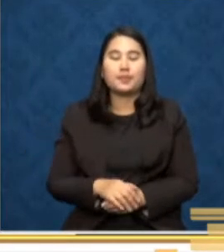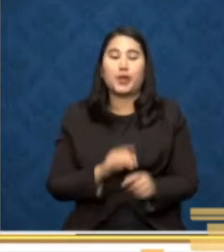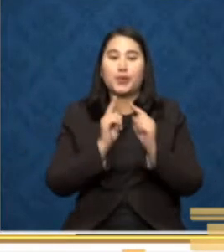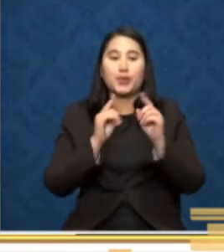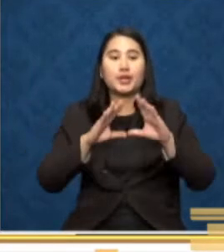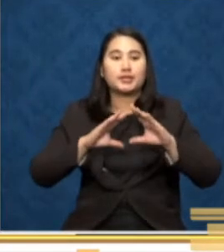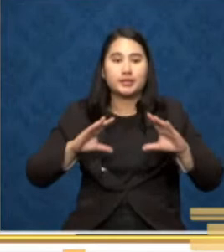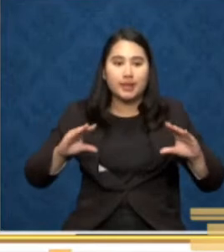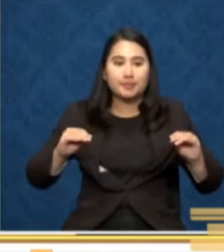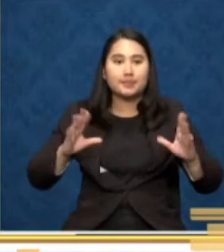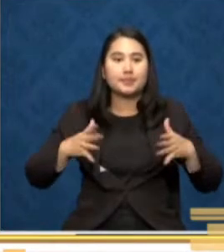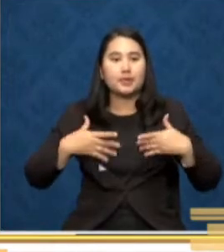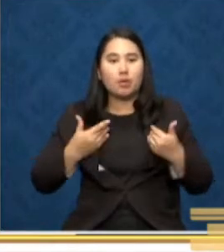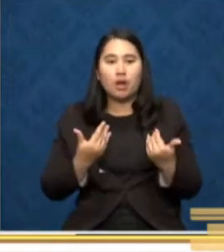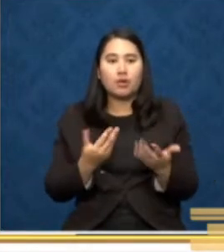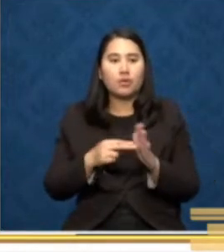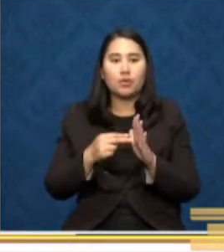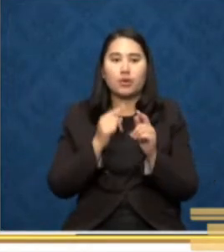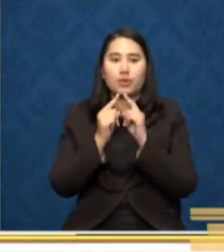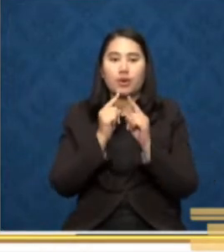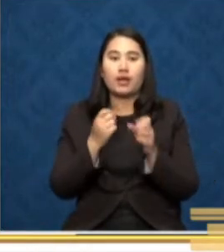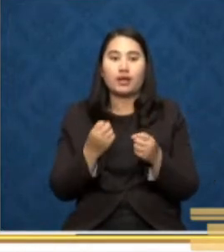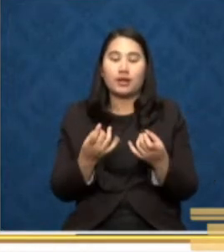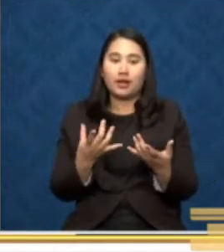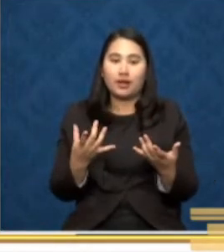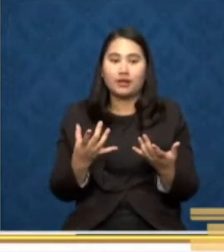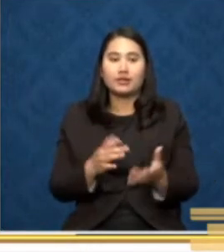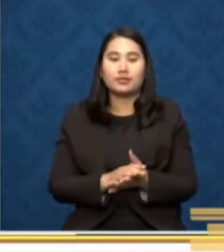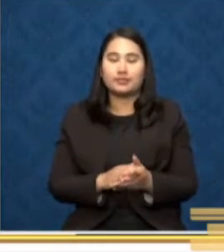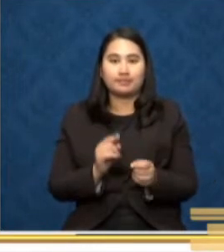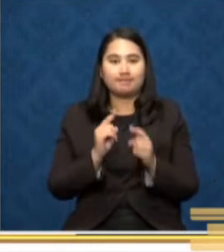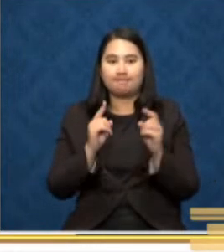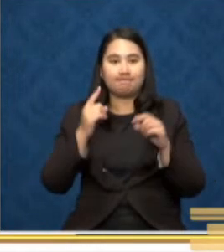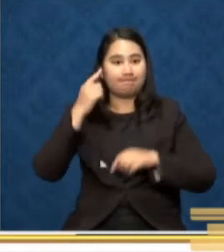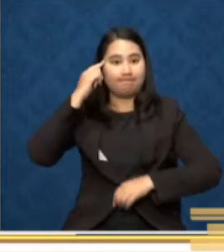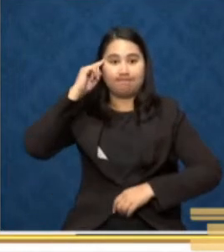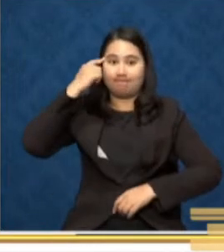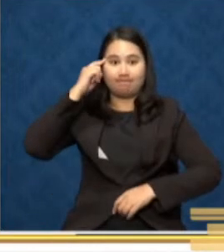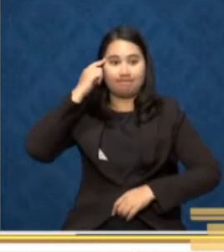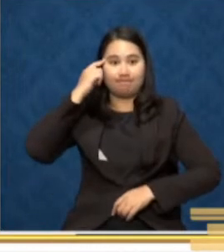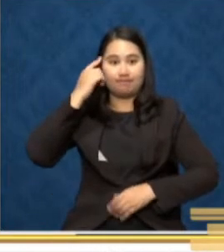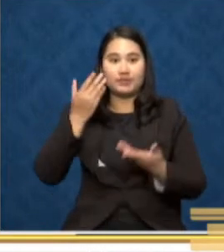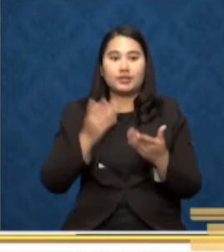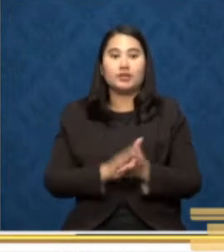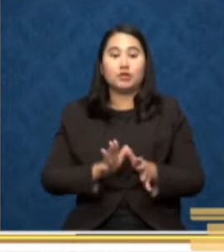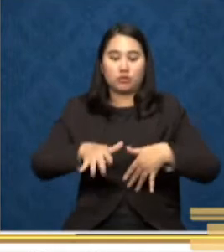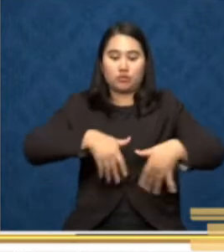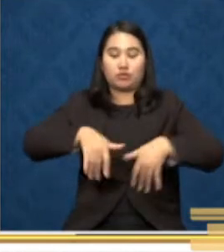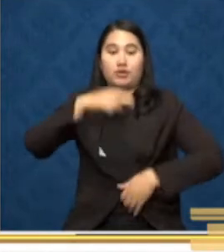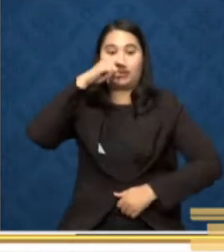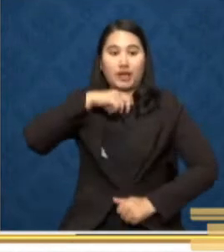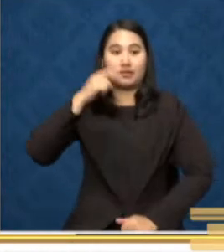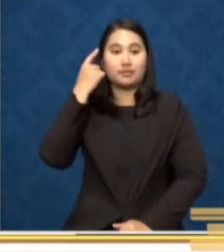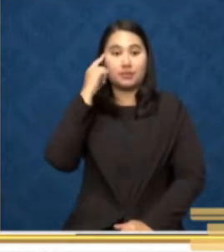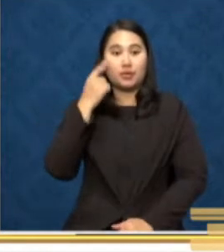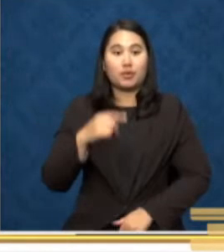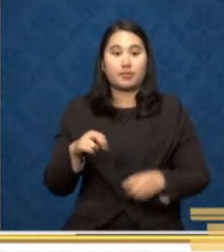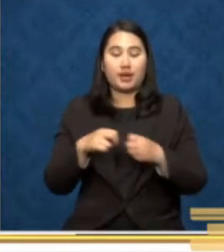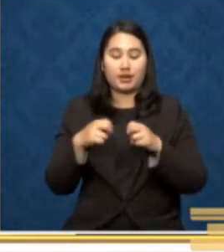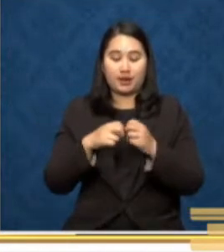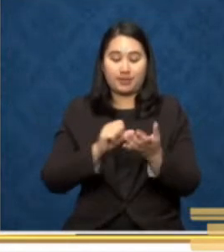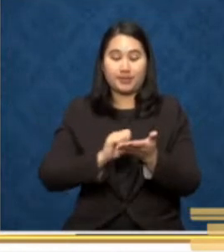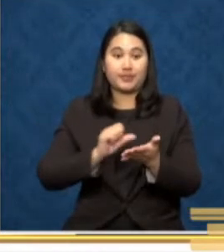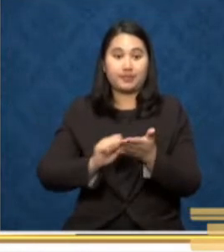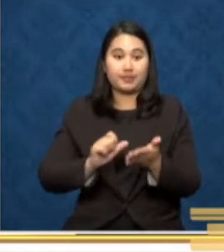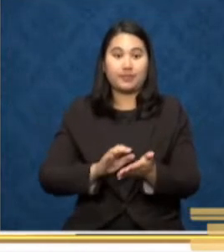กันมาคุณพูดคุยอะไรบ้างคุณทำอะไรกันบ้างคุณดีลอะไรกันบ้างเราไม่ทราบพี่น้องในประเทศไทยยังไม่ทราบว่าการแก้ไขปัญหาที่คุณจะสามารถที่น